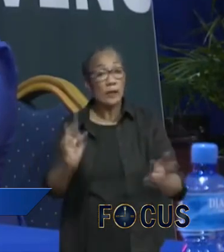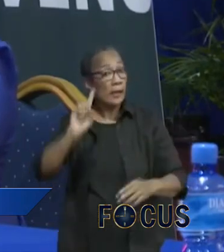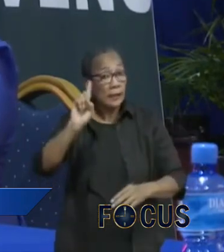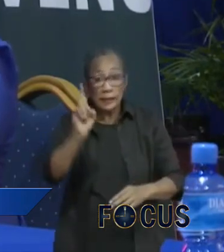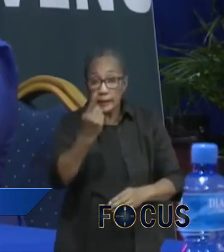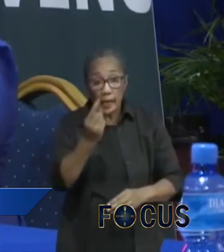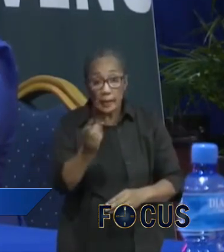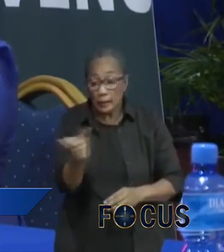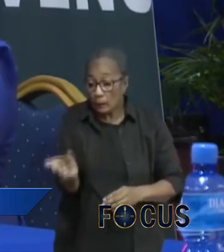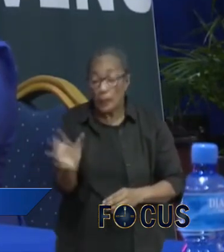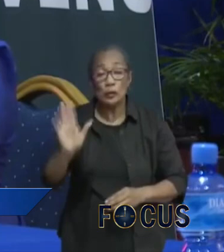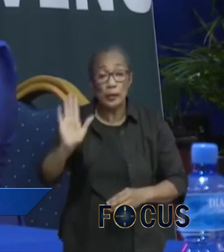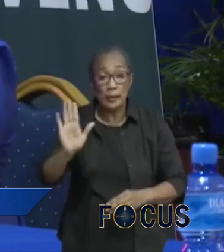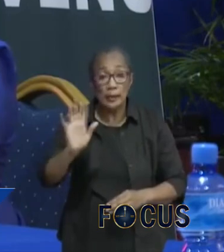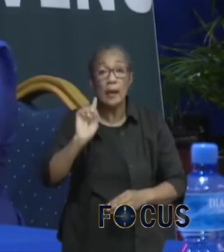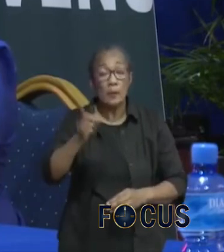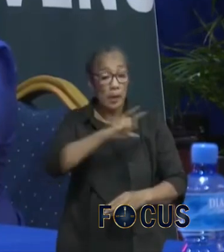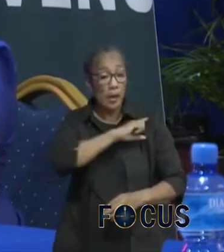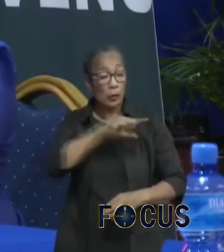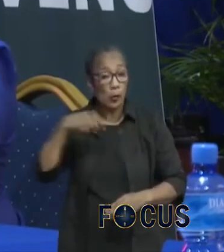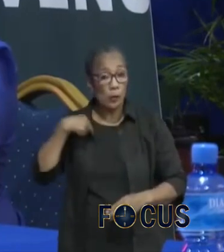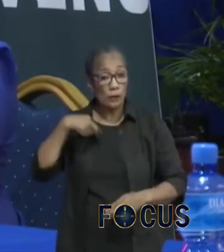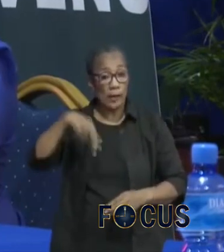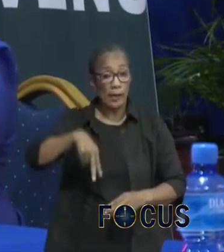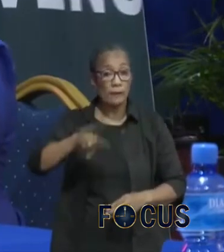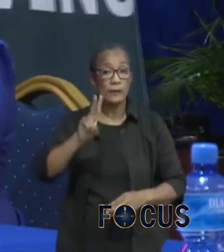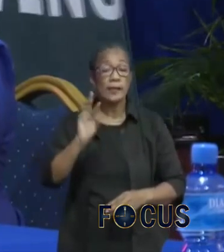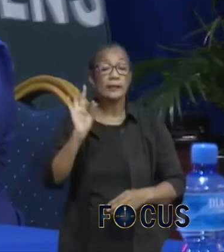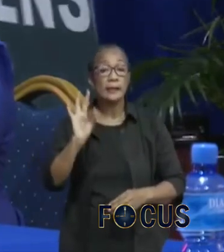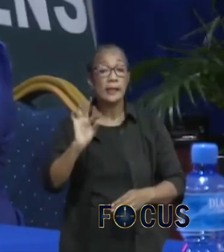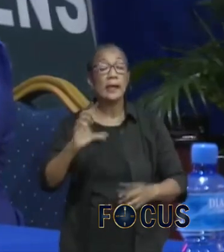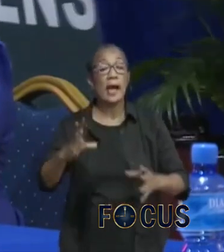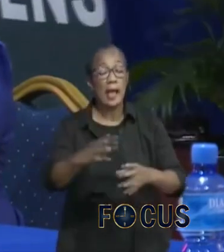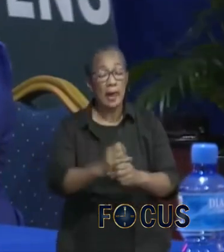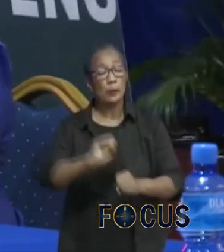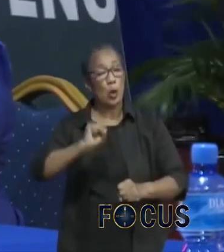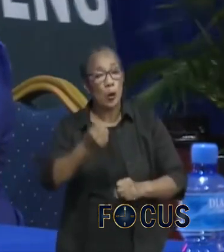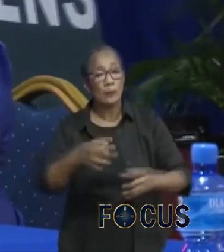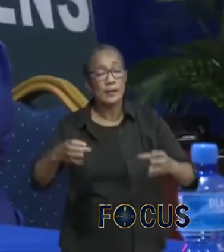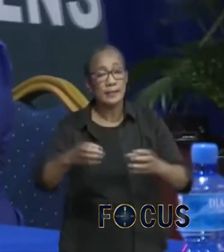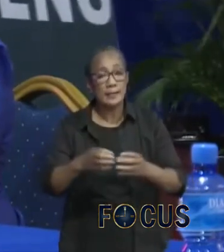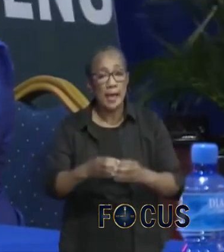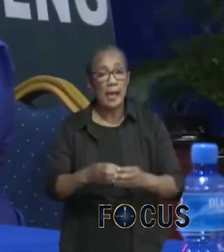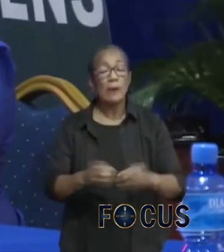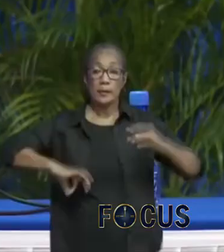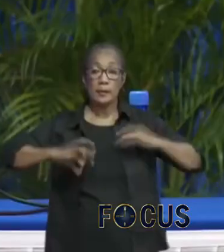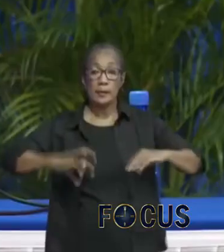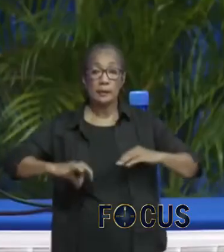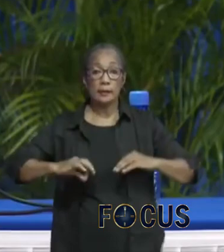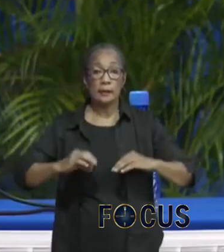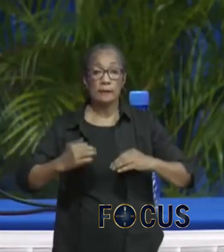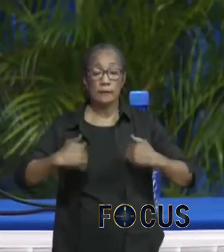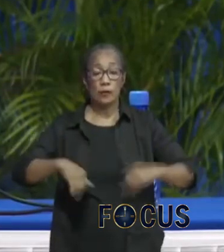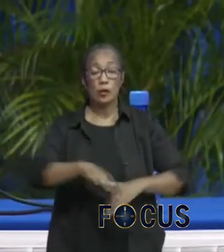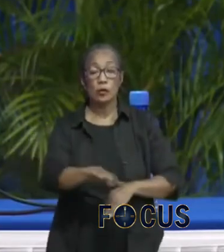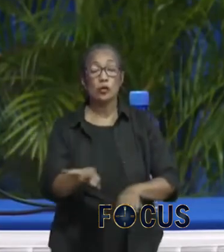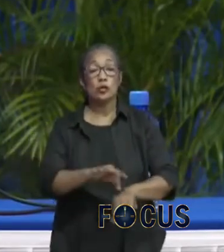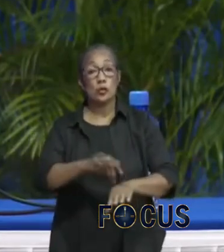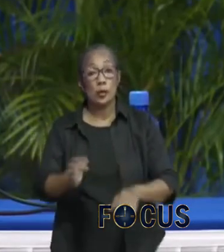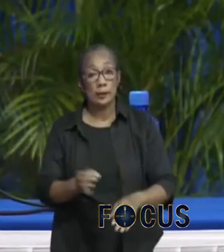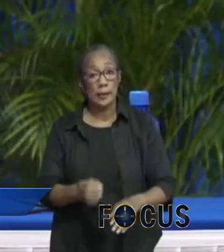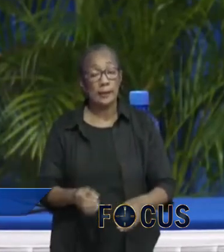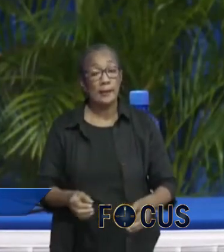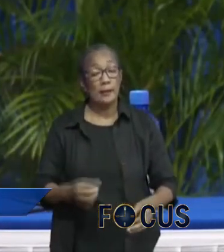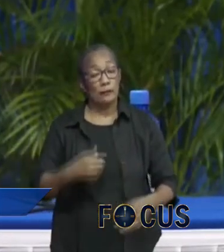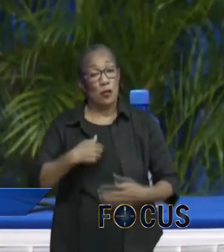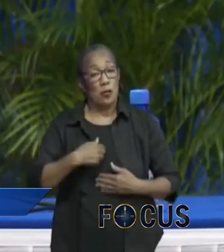hun leden, maar dat wij ook als NCMT gaan helpen om de samenleving verder te informeren. Het is een bijzondere eer